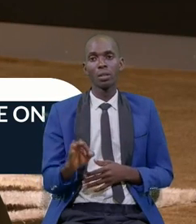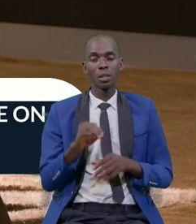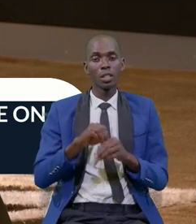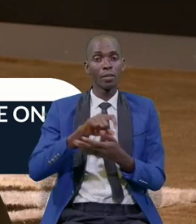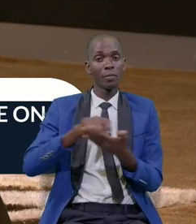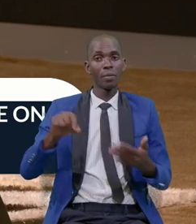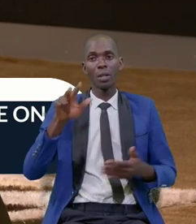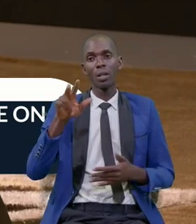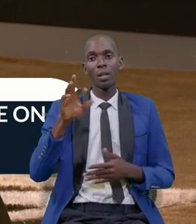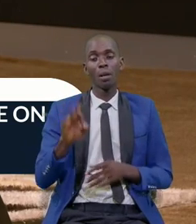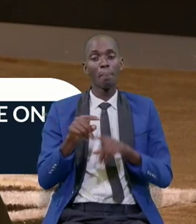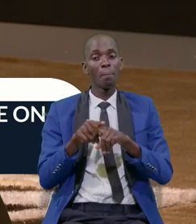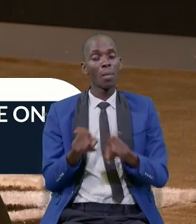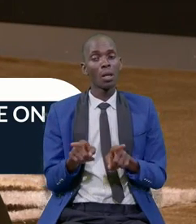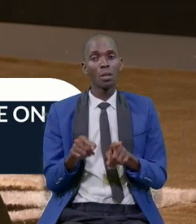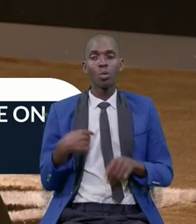39.